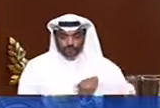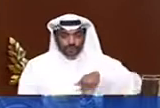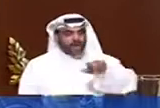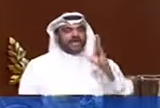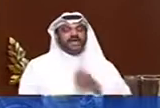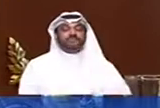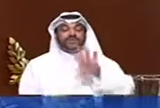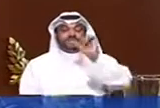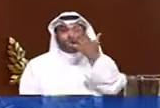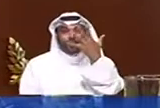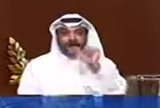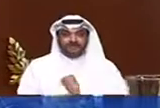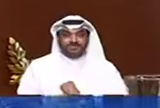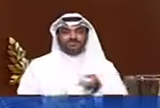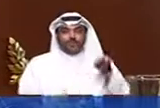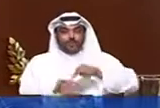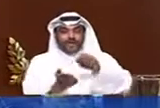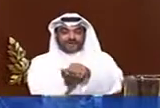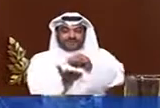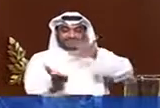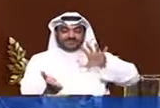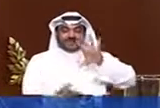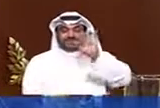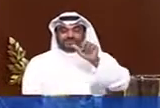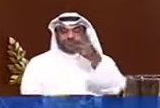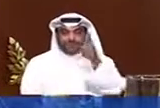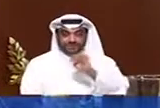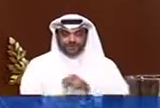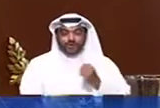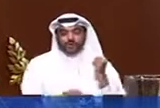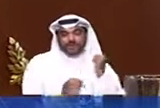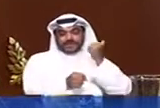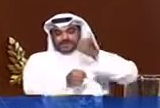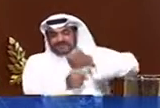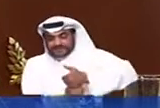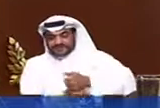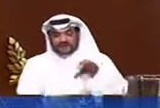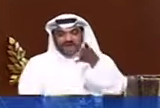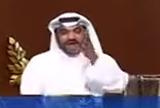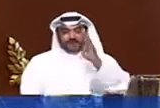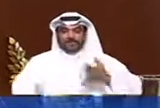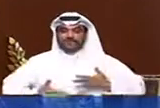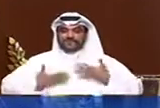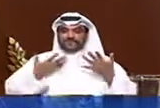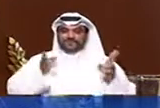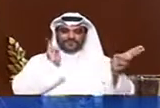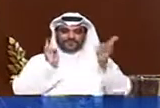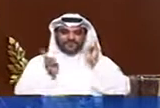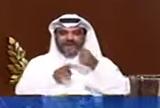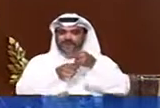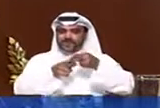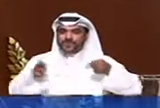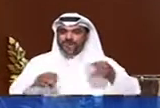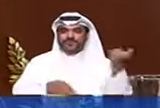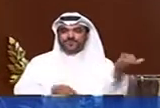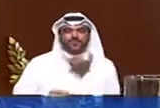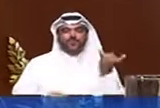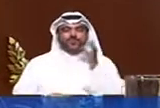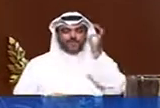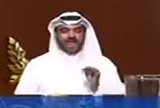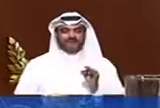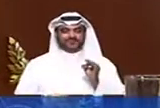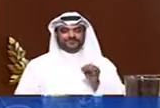التاسع والخمسين وعيد التحرير 29 وعيد الجلوس 14 بما يعبر عن فرحة الشعب الكويتي بهذه المناسبات